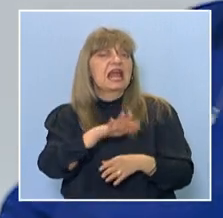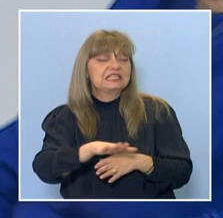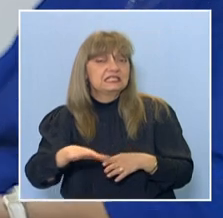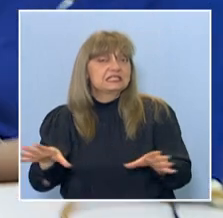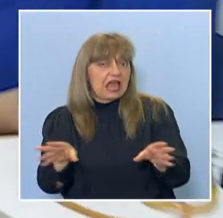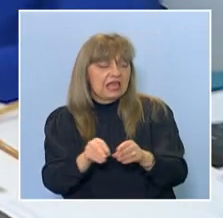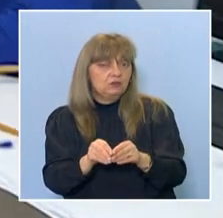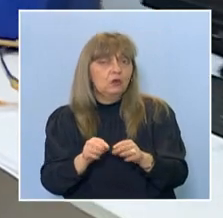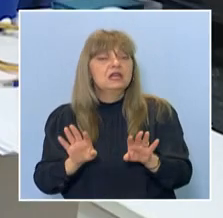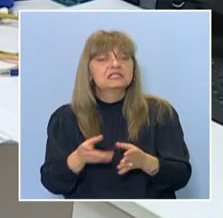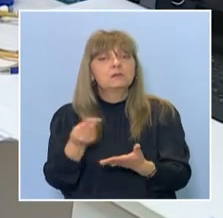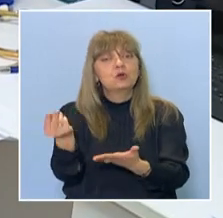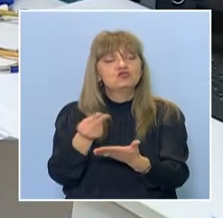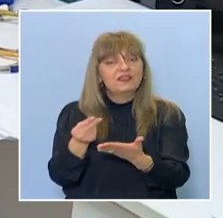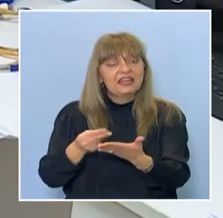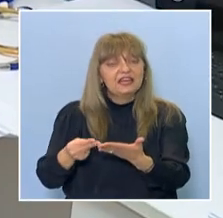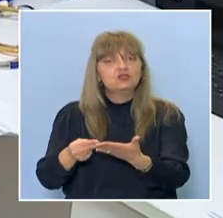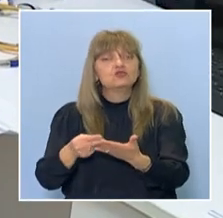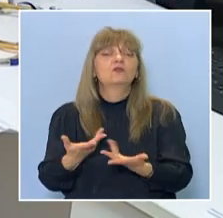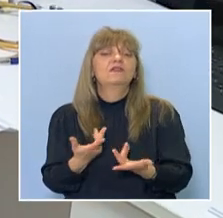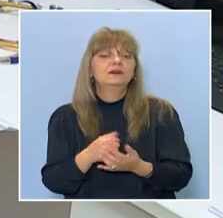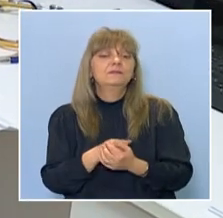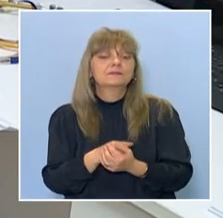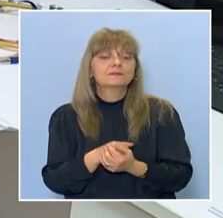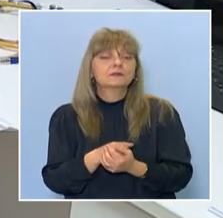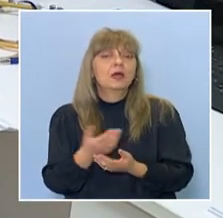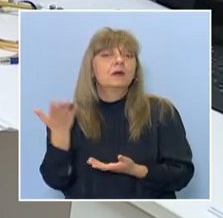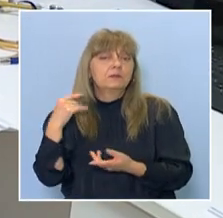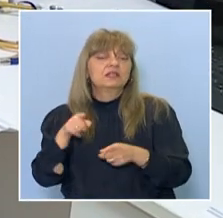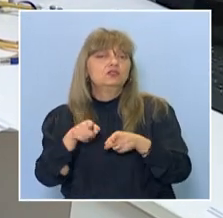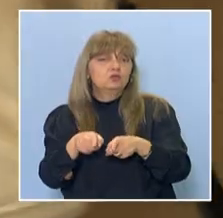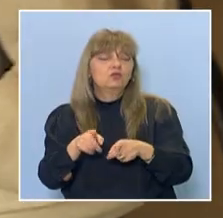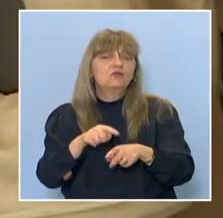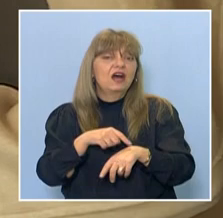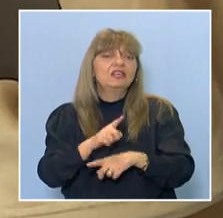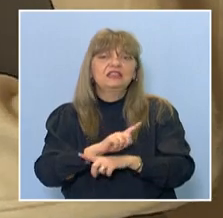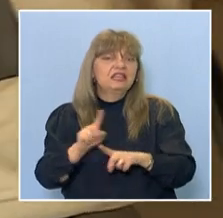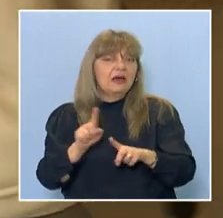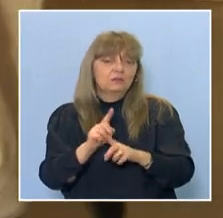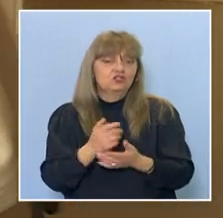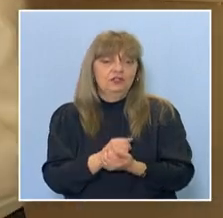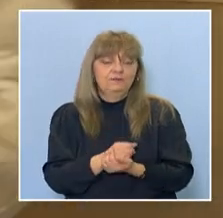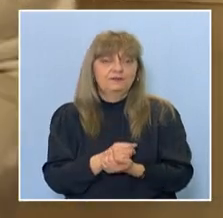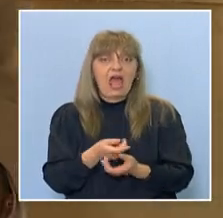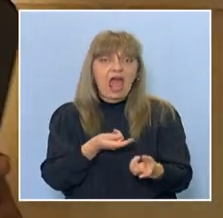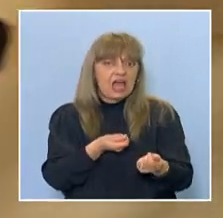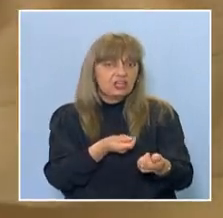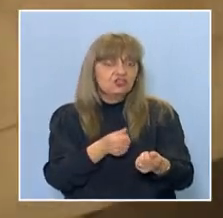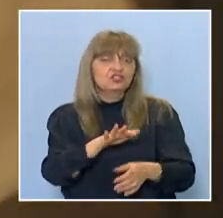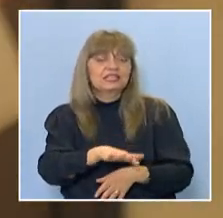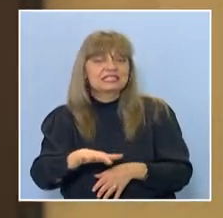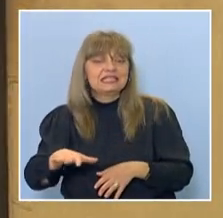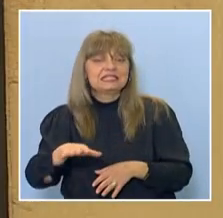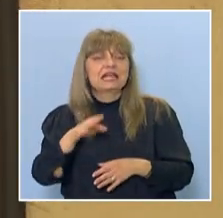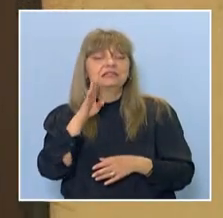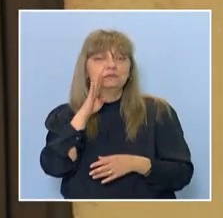да рисува с тебешири около тях, което допреди това го нямаше. А грижата за децата и родителите